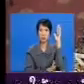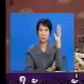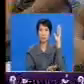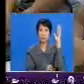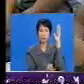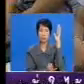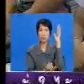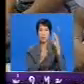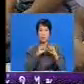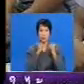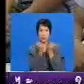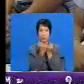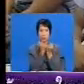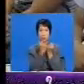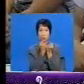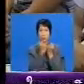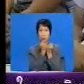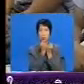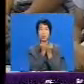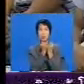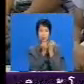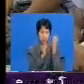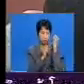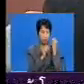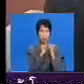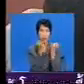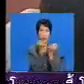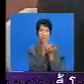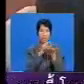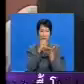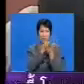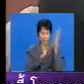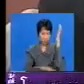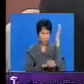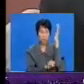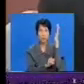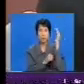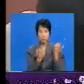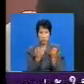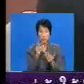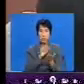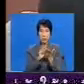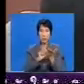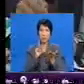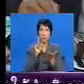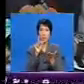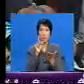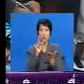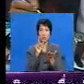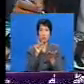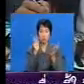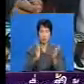รัฐศาสตร์มหาวิทยาลัยสงขลานครินทร์ได้จัดขึ้นว่าปัจจุบันค่ะการนำเสนอข่าวในพื้นที่3จังหวัดชายแดนภาคใต้ของสื่อมวลช